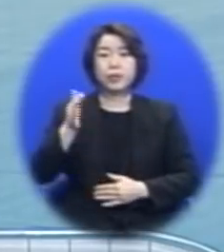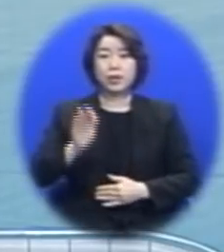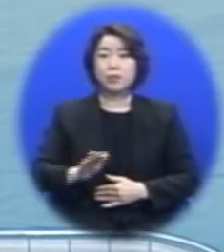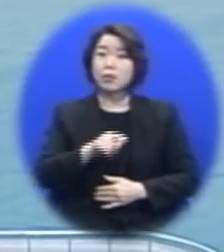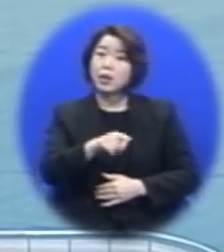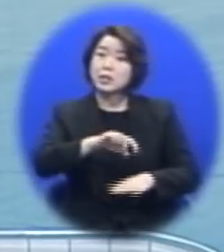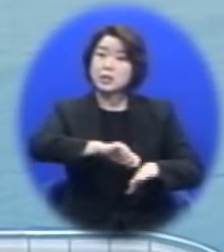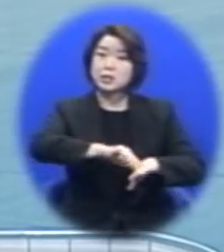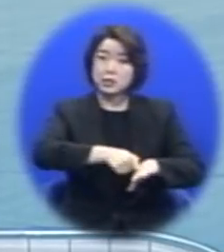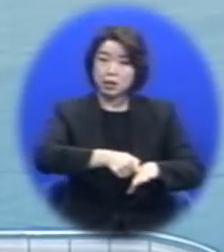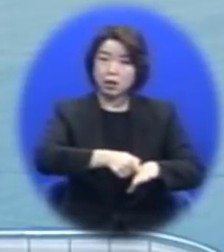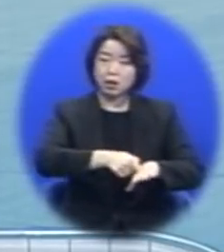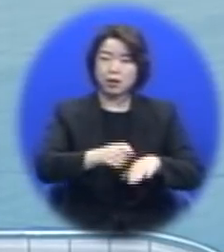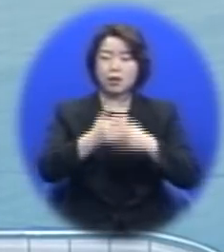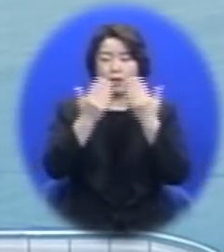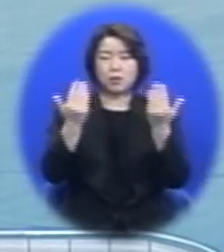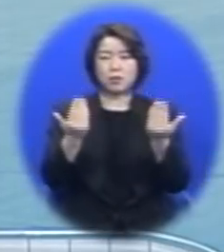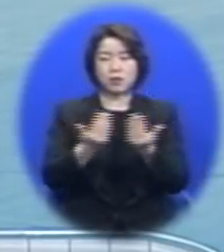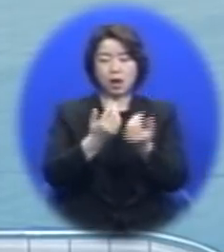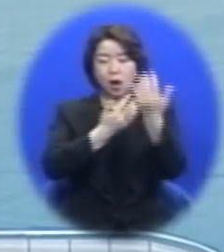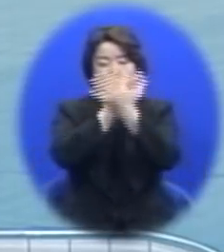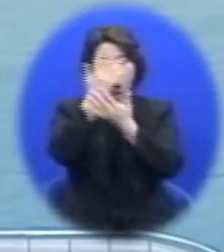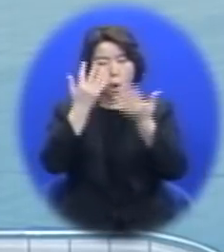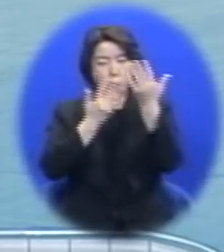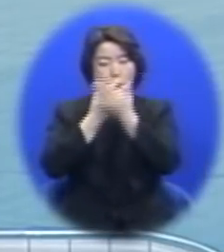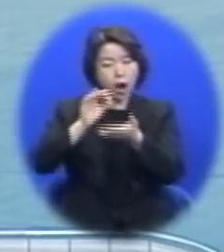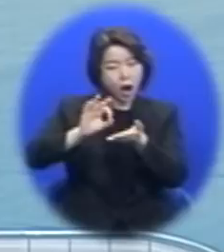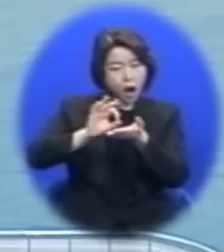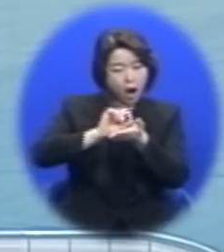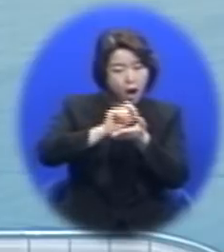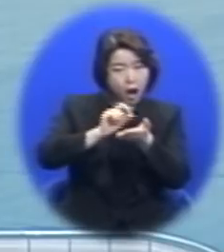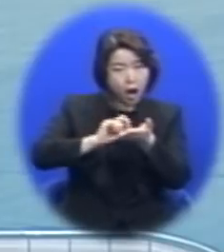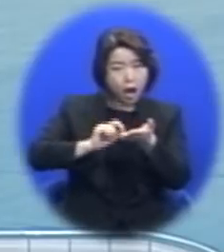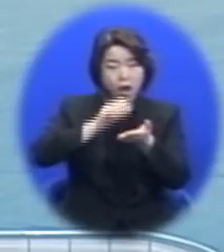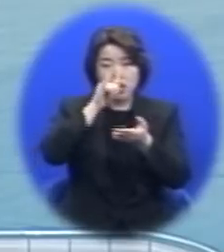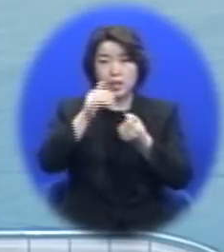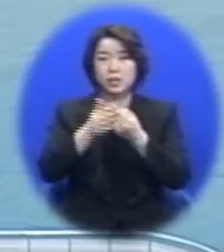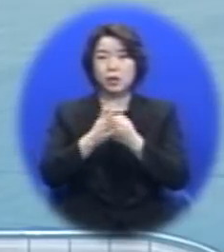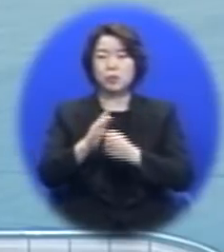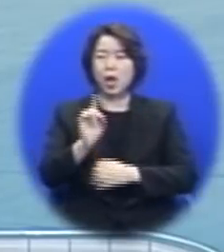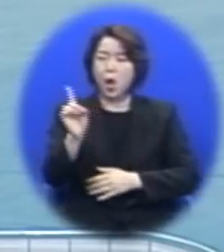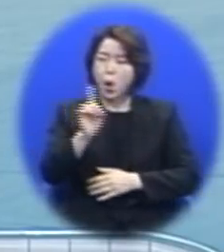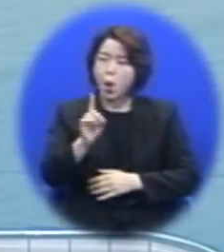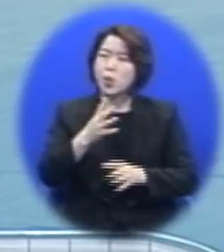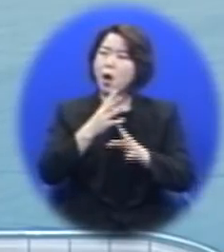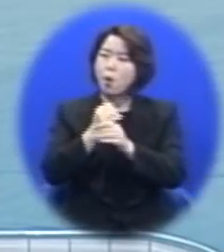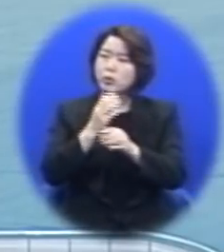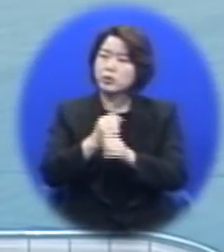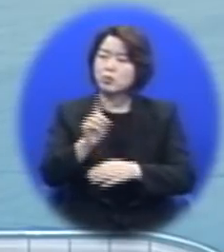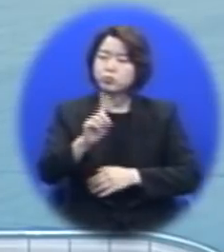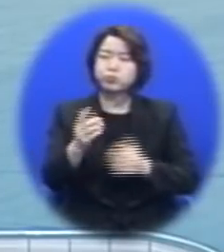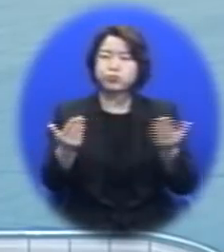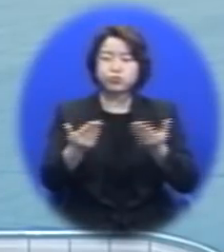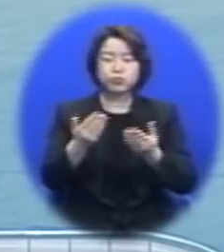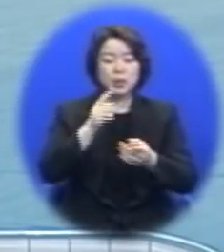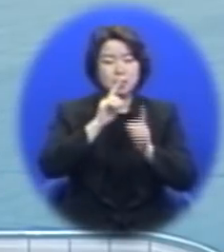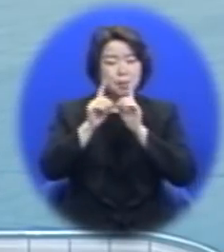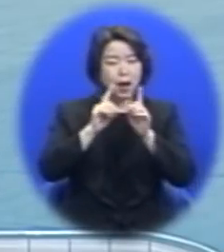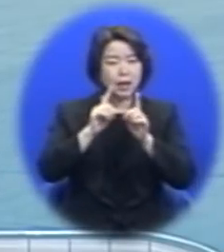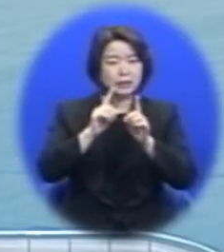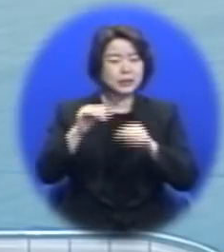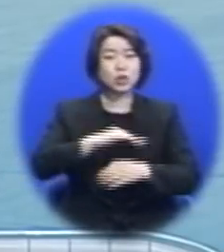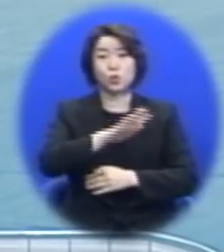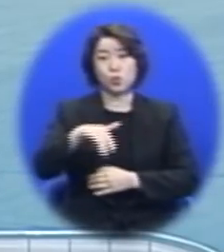이 재앙들은 다 환상으로 쓰여져 있기 때문에 도대체 언제 무슨 일을 말하는 것인지를 우리가